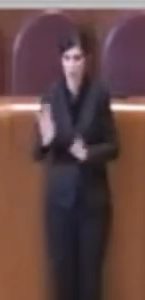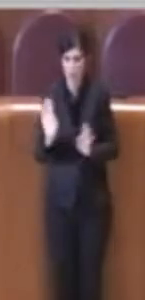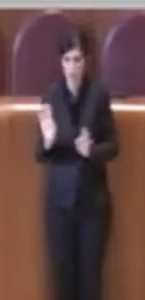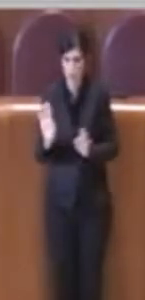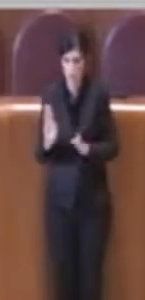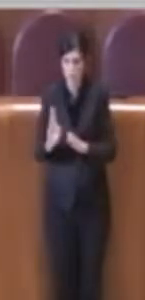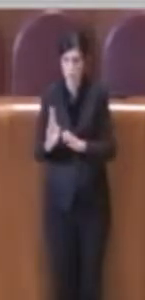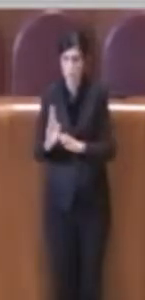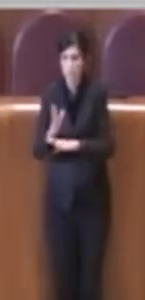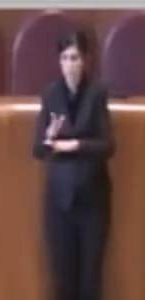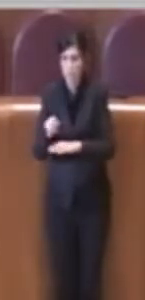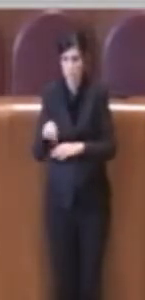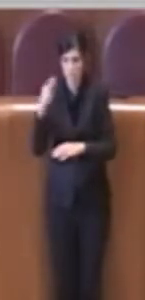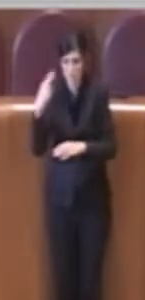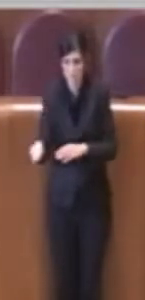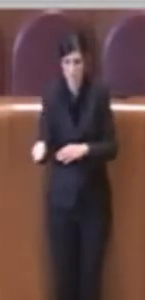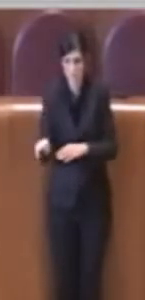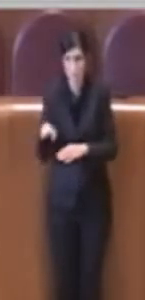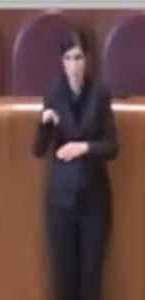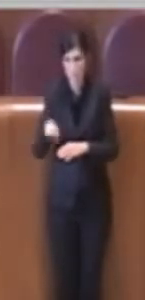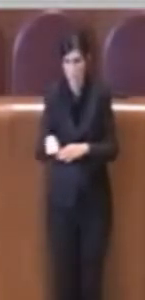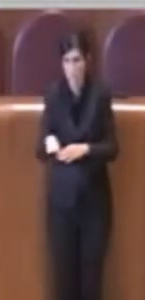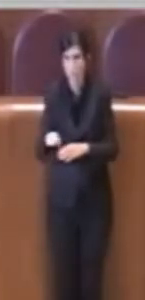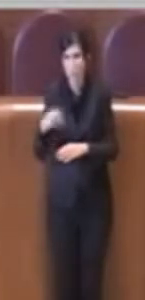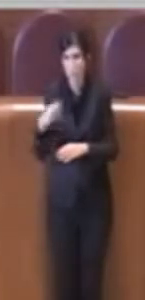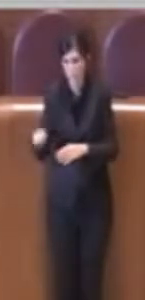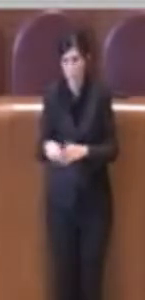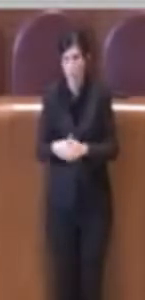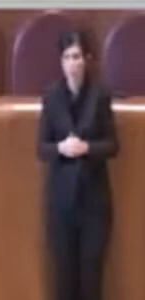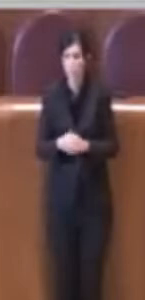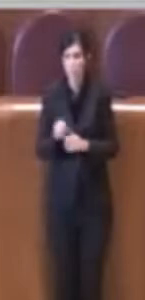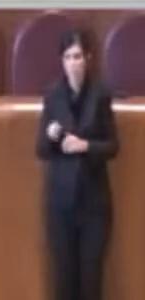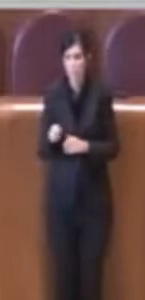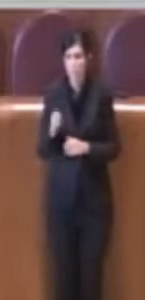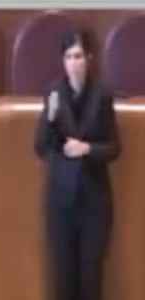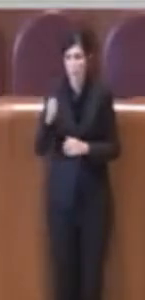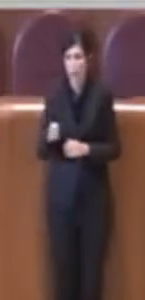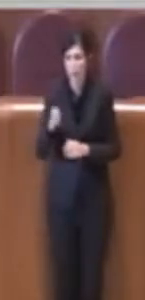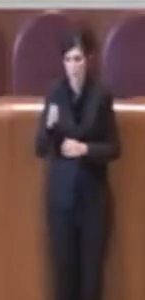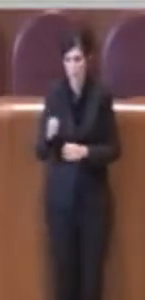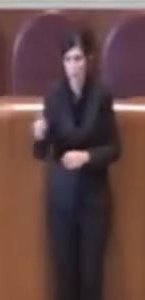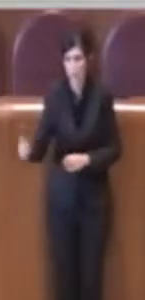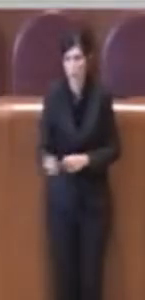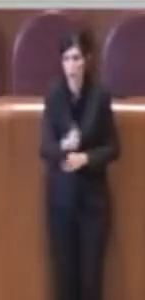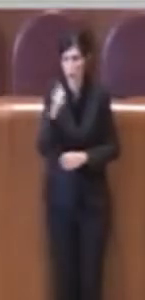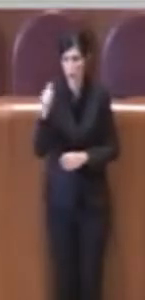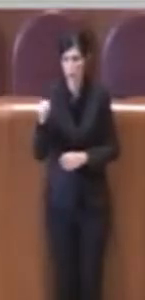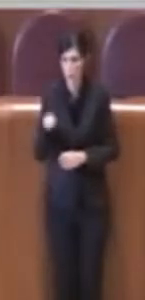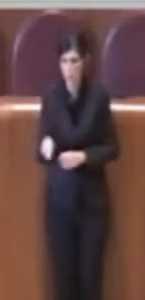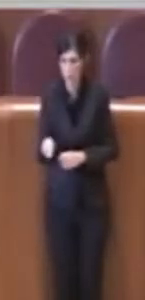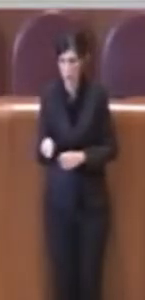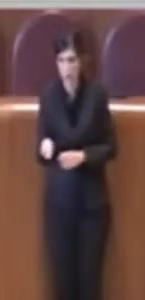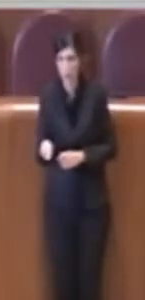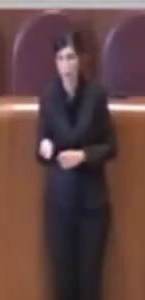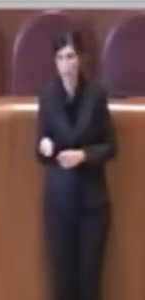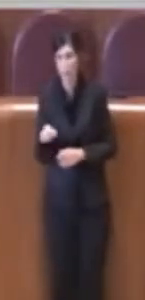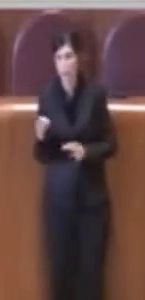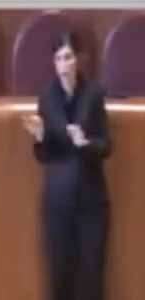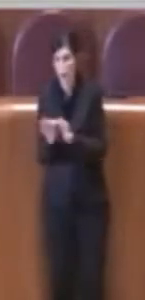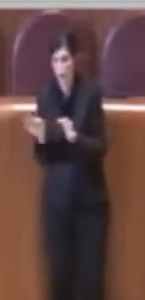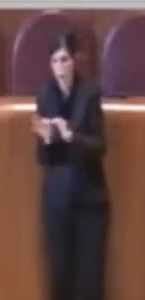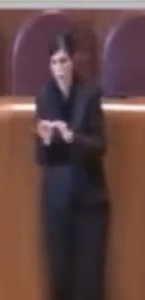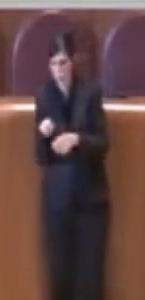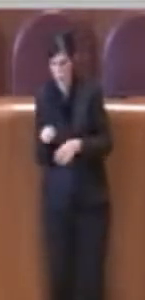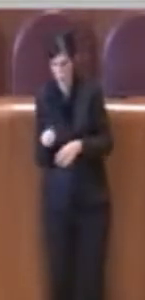perché il principio del pagamento annuale ci pare più consono. C'è l'esenzione per